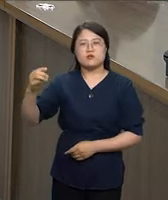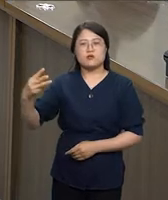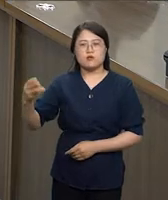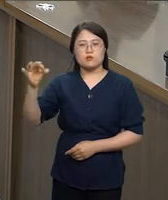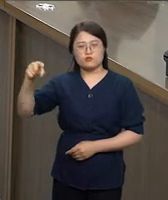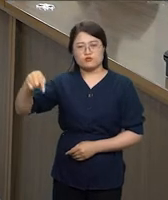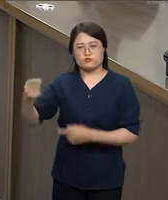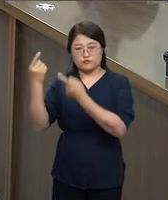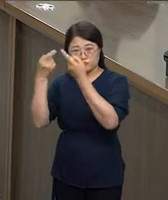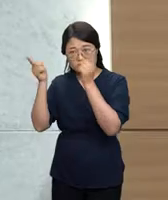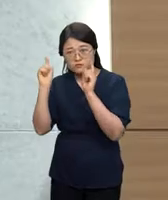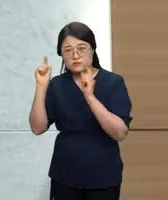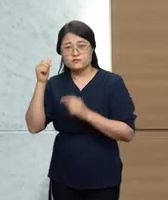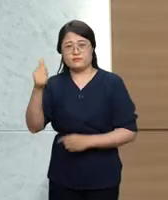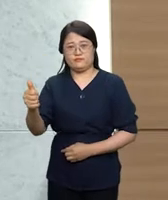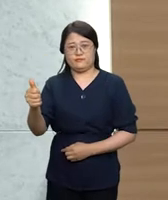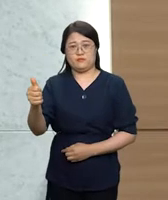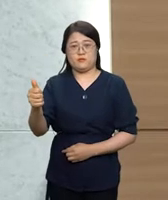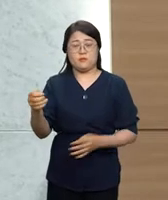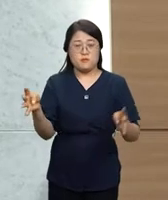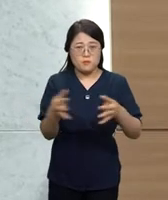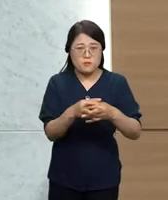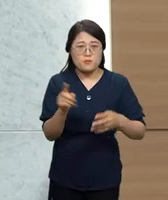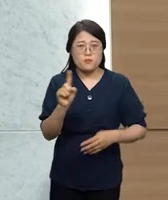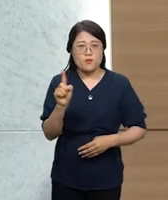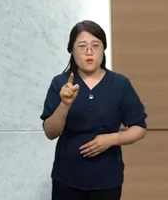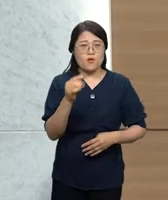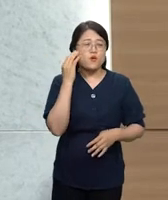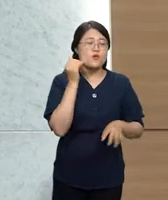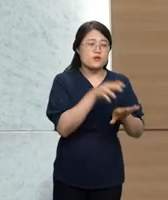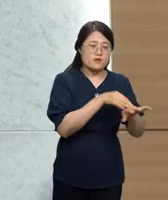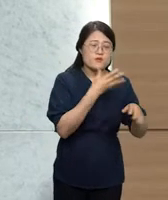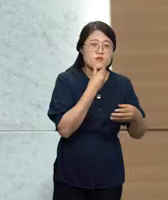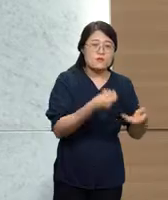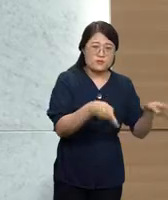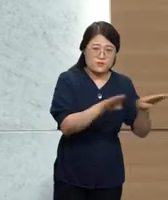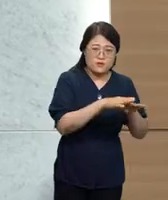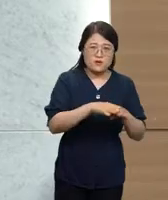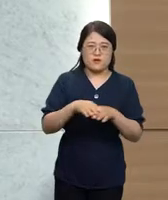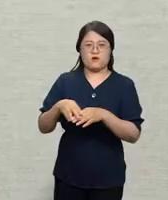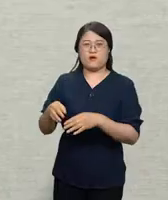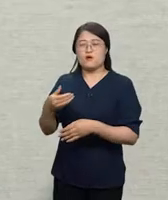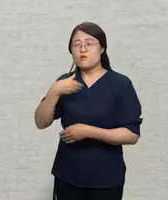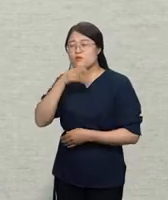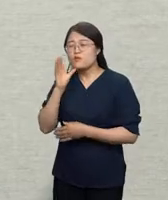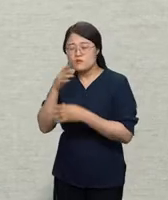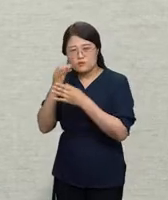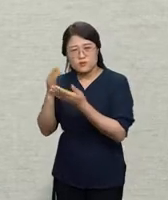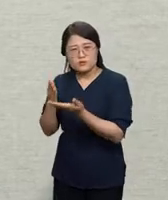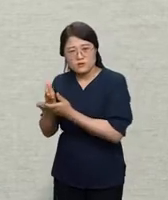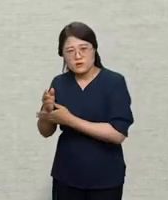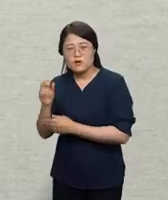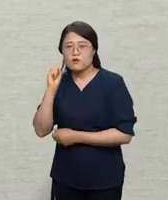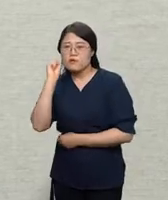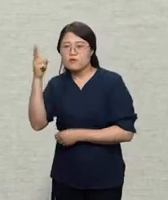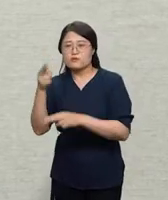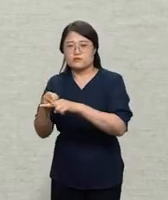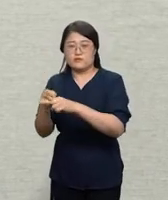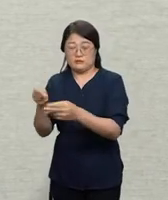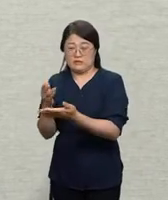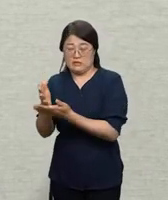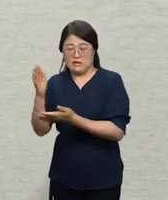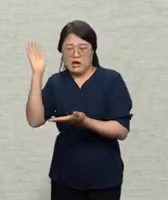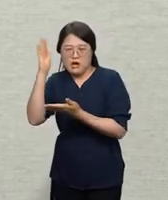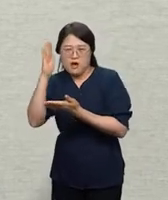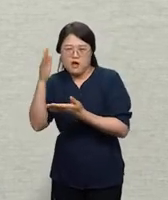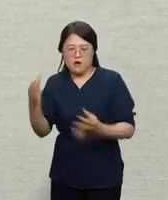체결한 이날 협약을 통해 의왕시 청계종합사회복지관과 동원대학교 노인보건복지과, 호텔조리과가